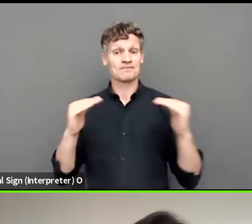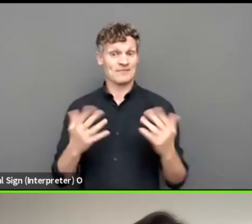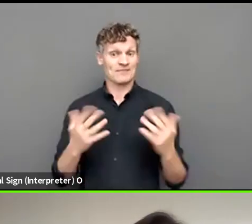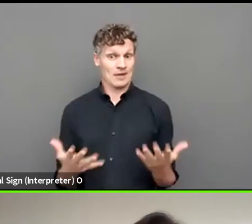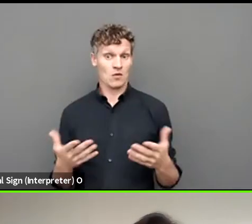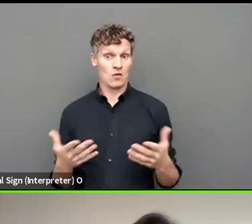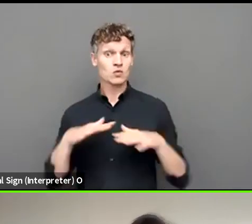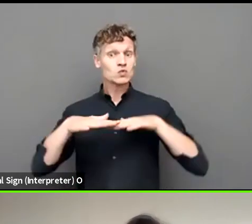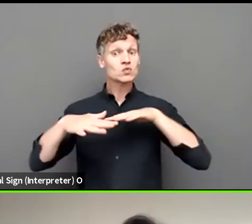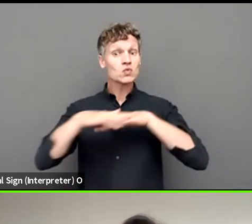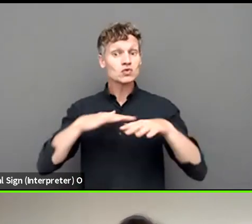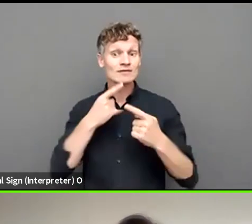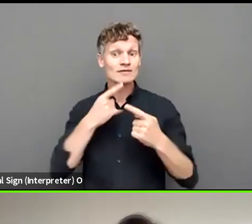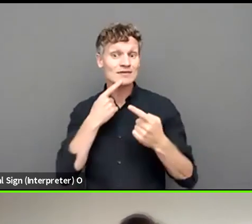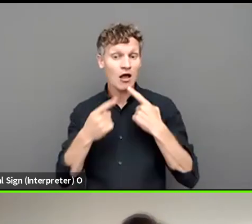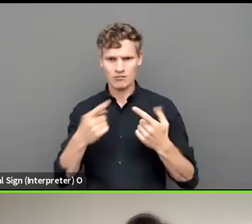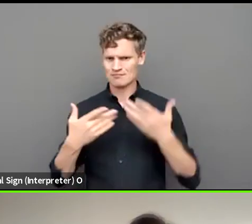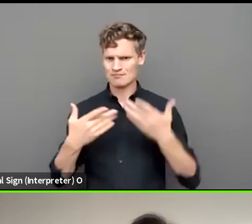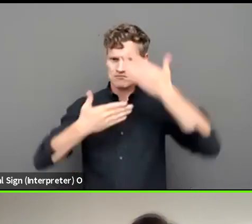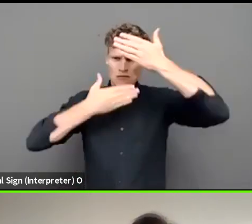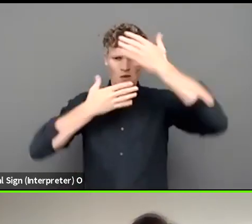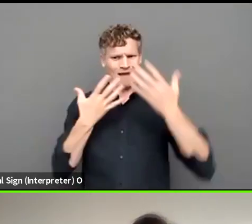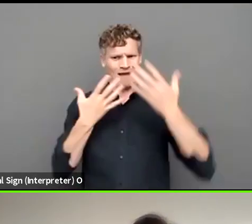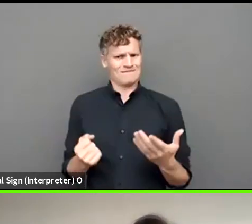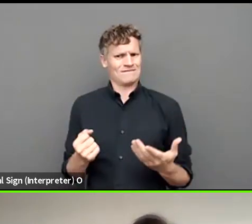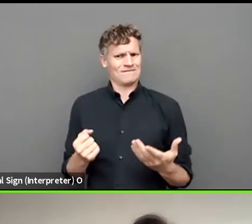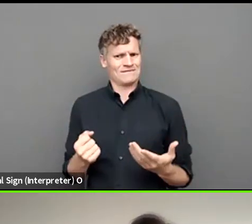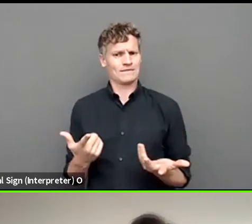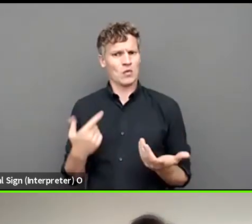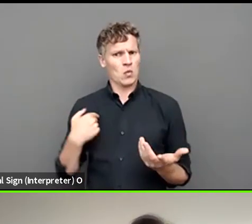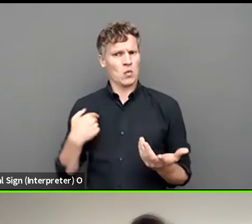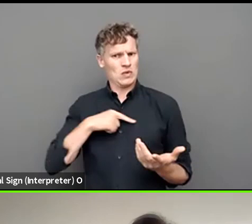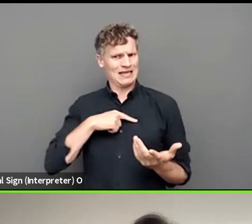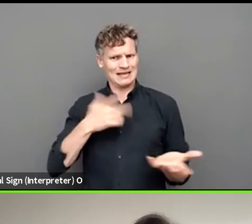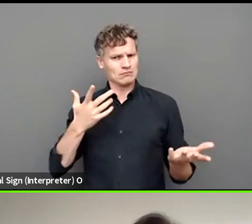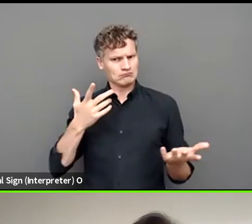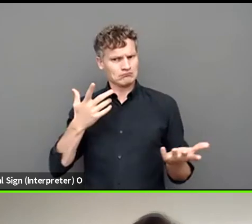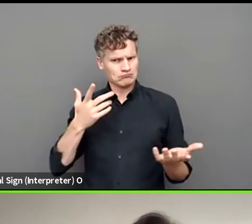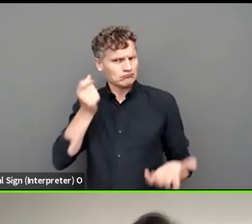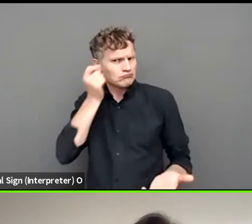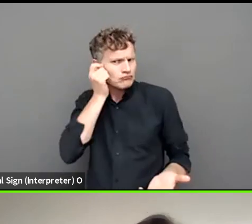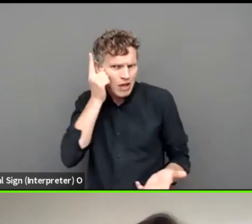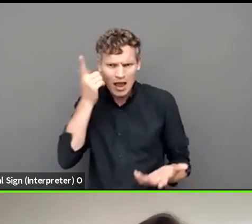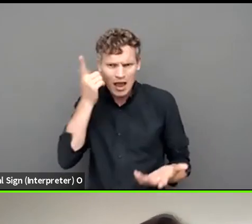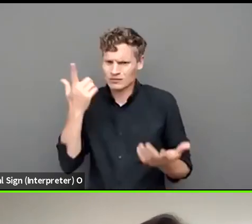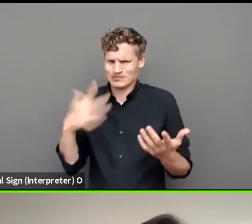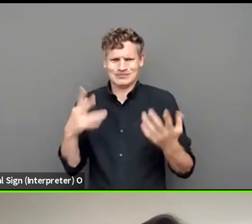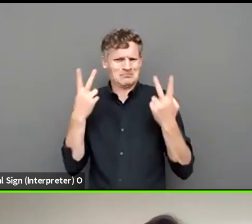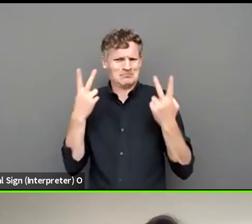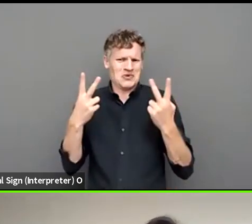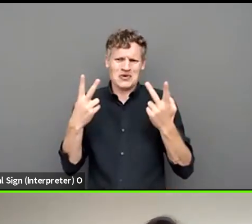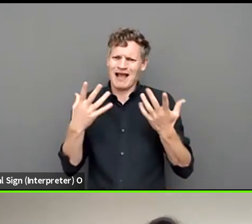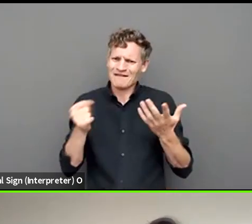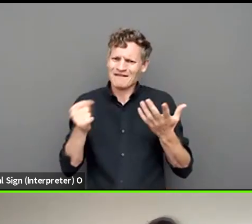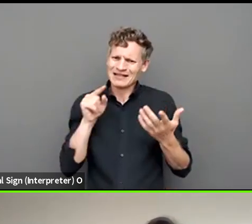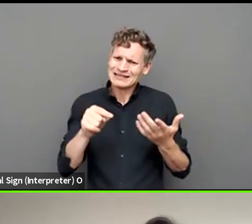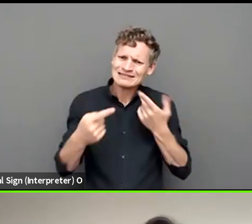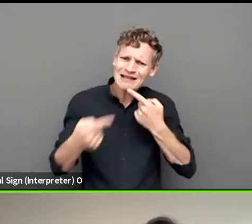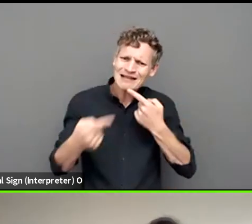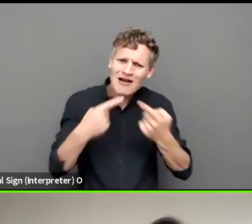accords ne sont pas mis en œuvre, et puis le syndicat est cantonné dans un rôle de consultation et non de négociation.